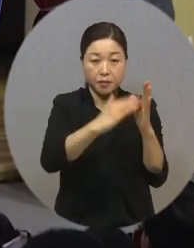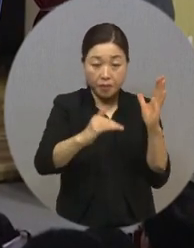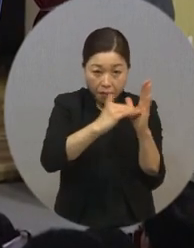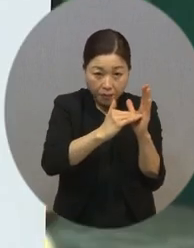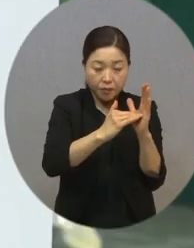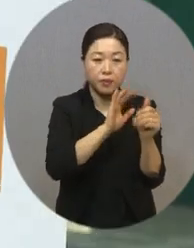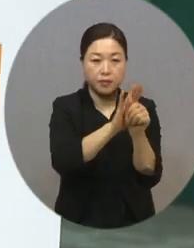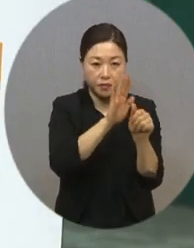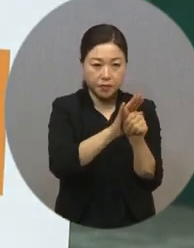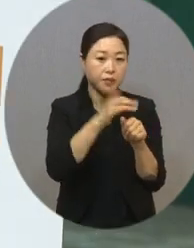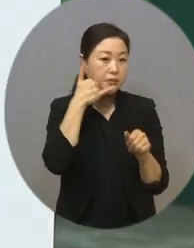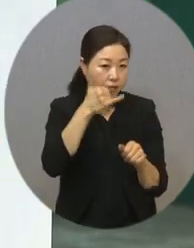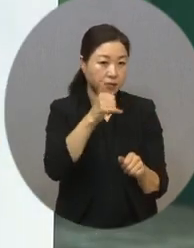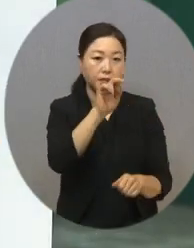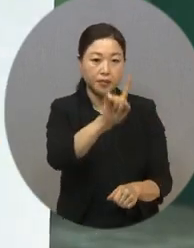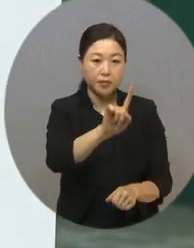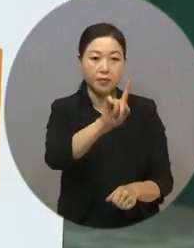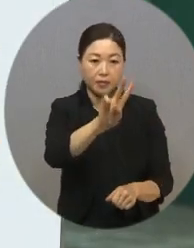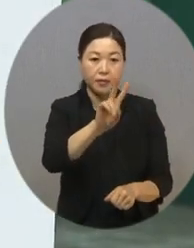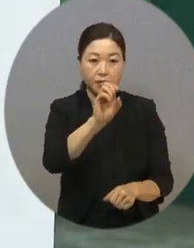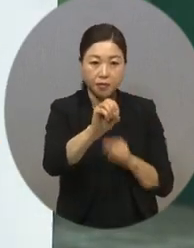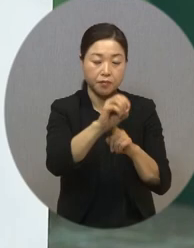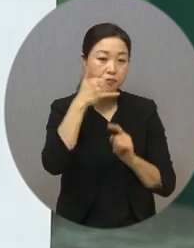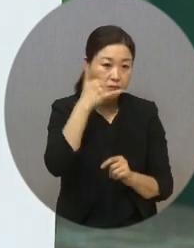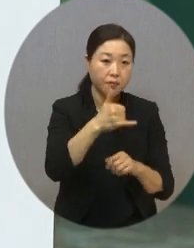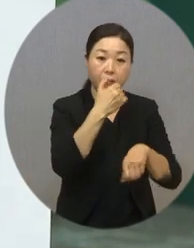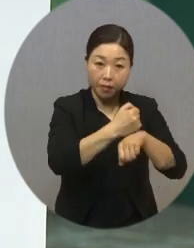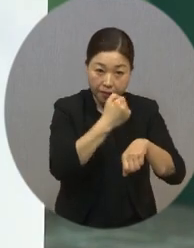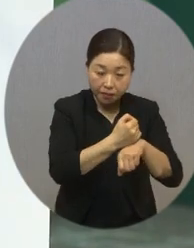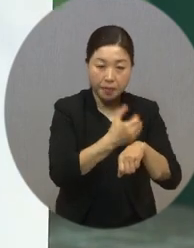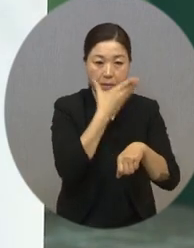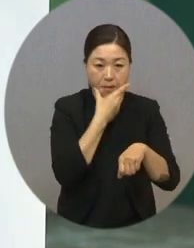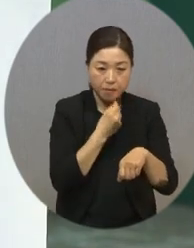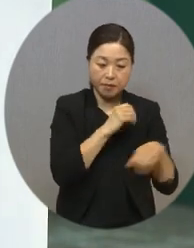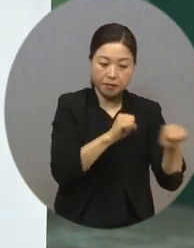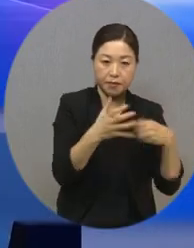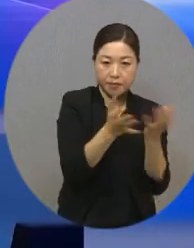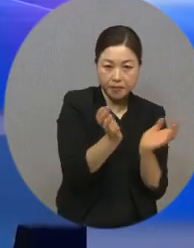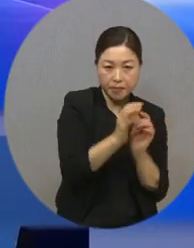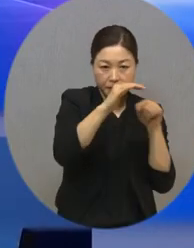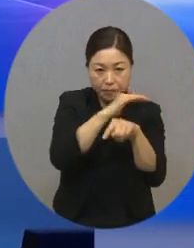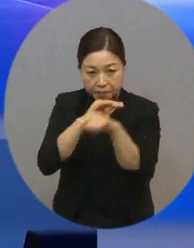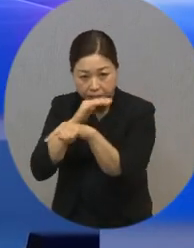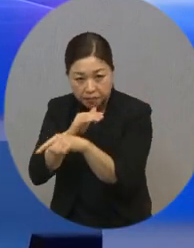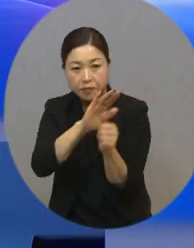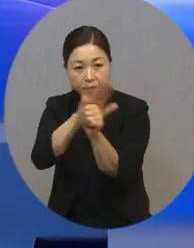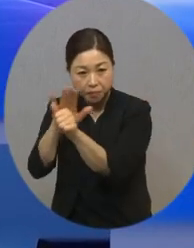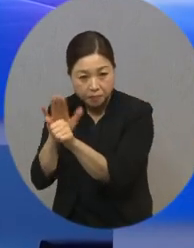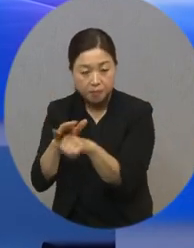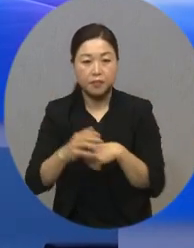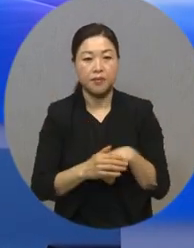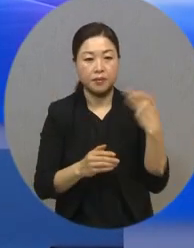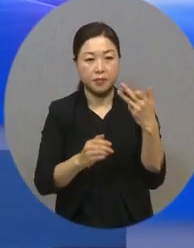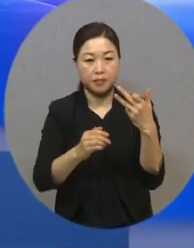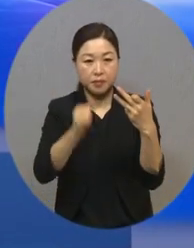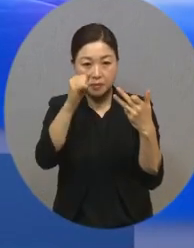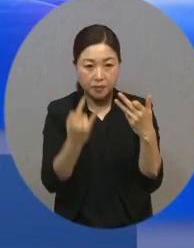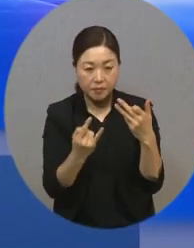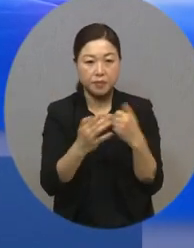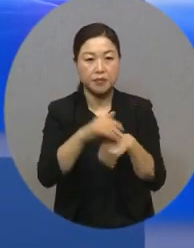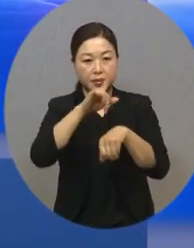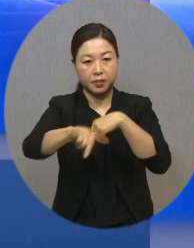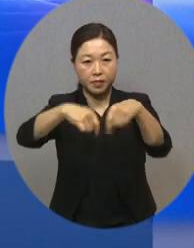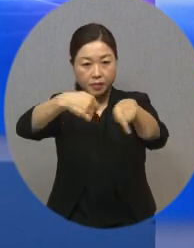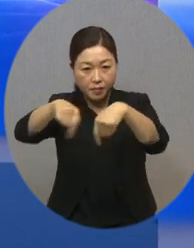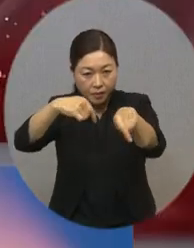전화하면 기동대원이 직접 찾아가는 촘촘한 복지 지원을 펼치며 제 188회 대한민국 지방 자치